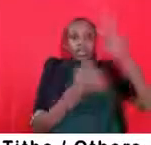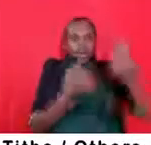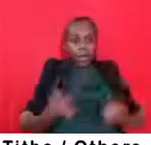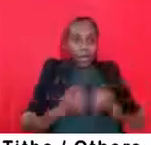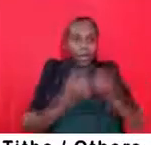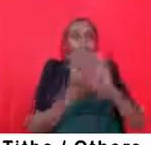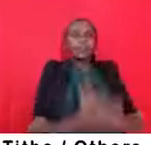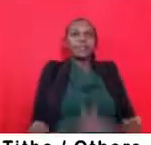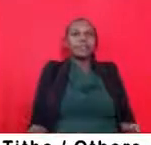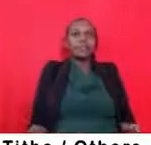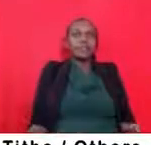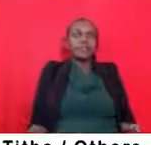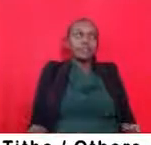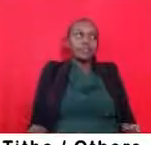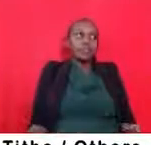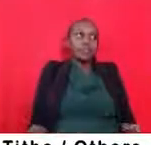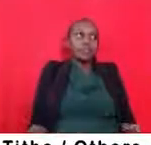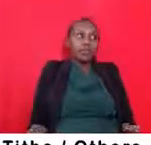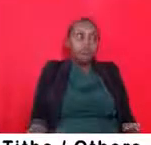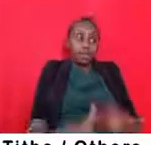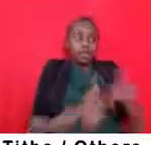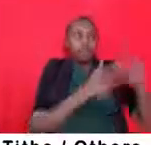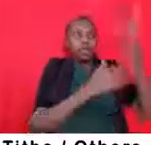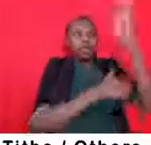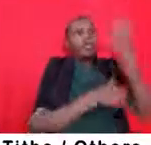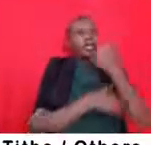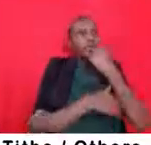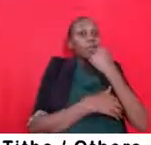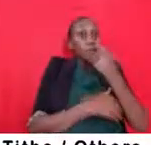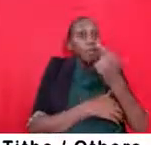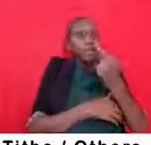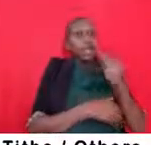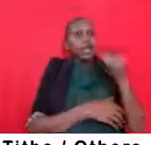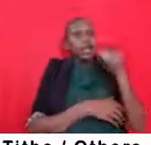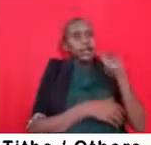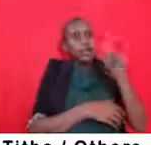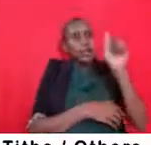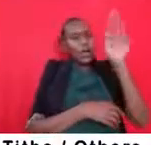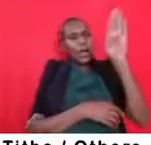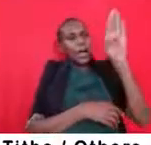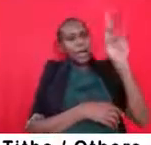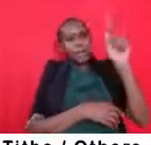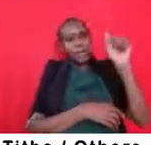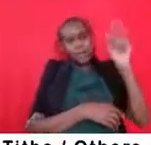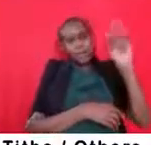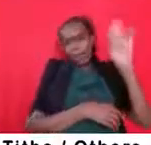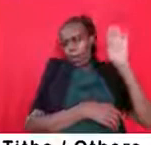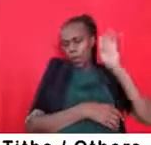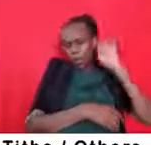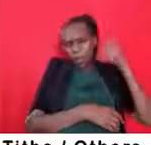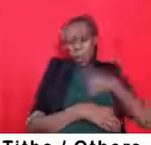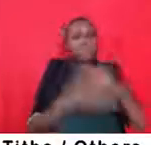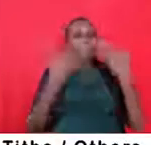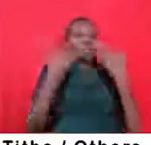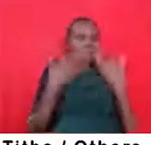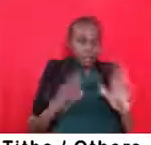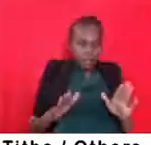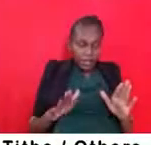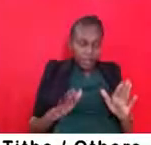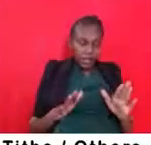Itafanyika. Naye Mungu akamwambia, Abraham, wewe umenitii, na Abraham, wewe